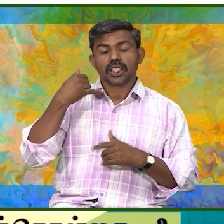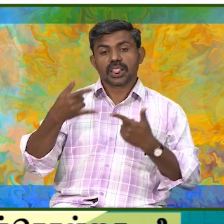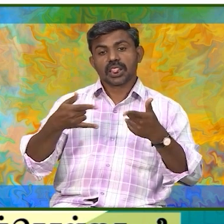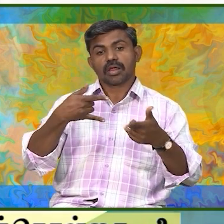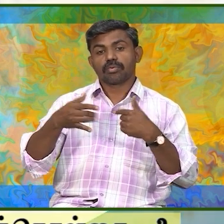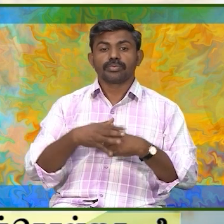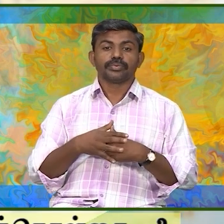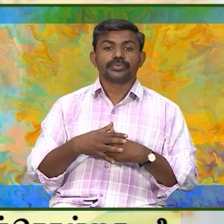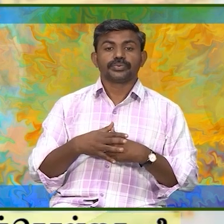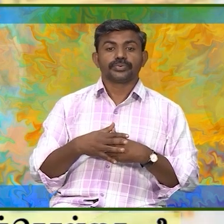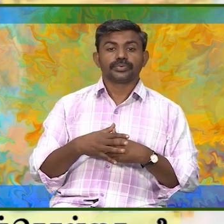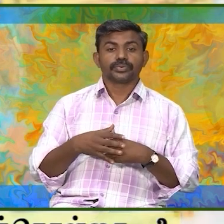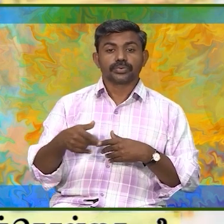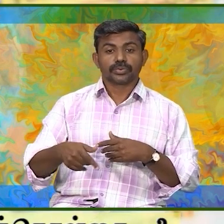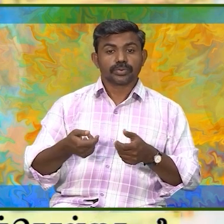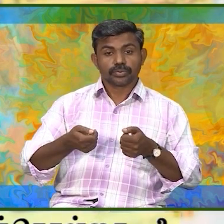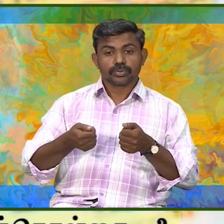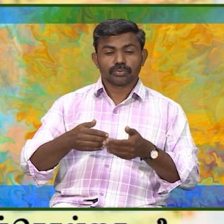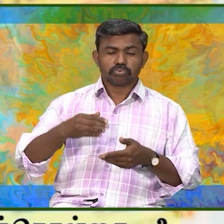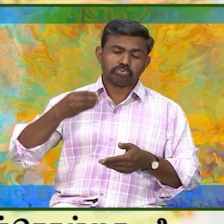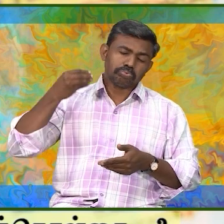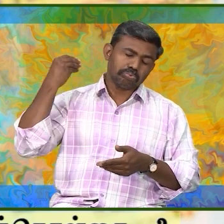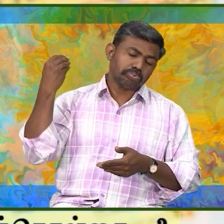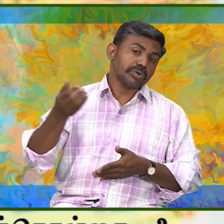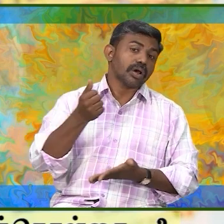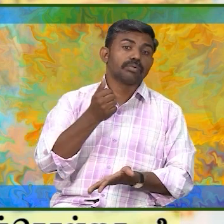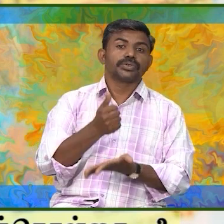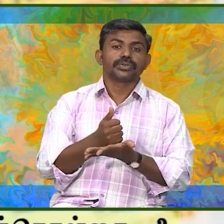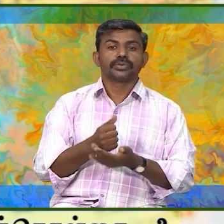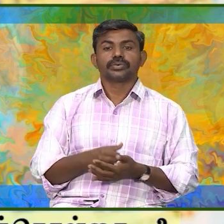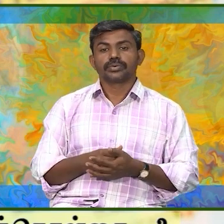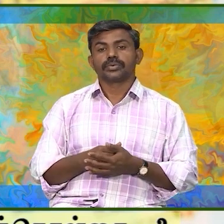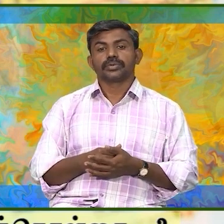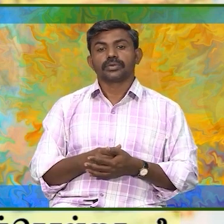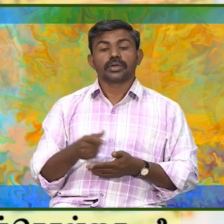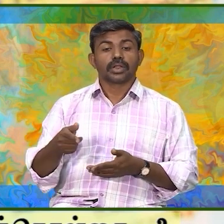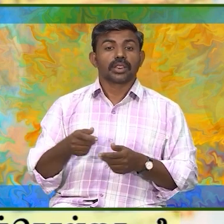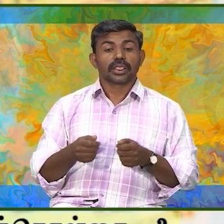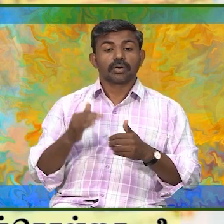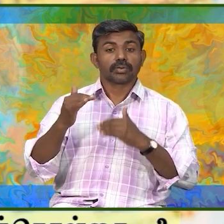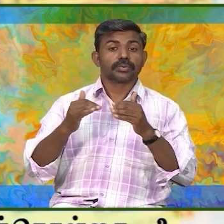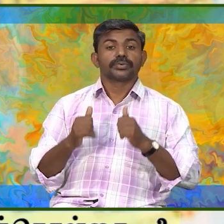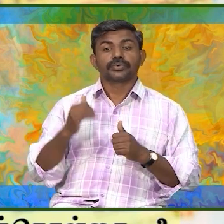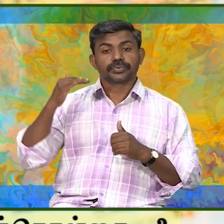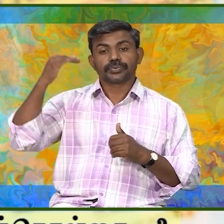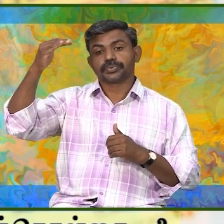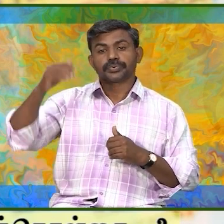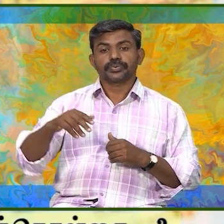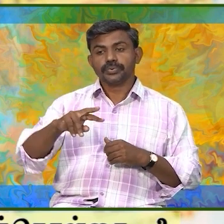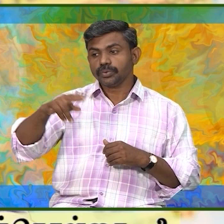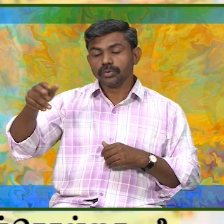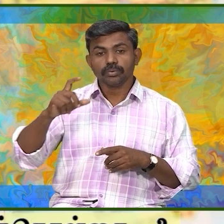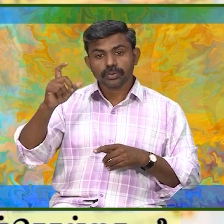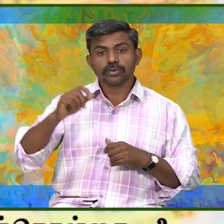தொழில்நுட்பம் என்பது பொருளாதார வளர்ச்சிக்கு மிக மிக மிக முக்கியமானது. அப்போ இந்த தகவல் தொழில்நுட்ப வளர்ச்சிக்கு இந்த